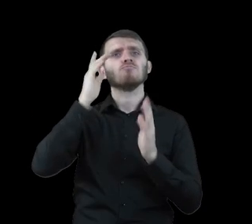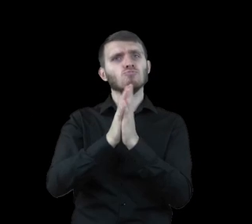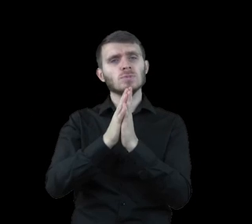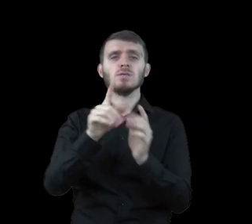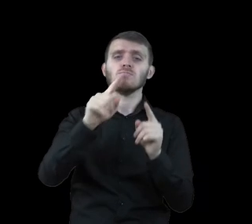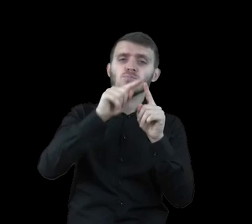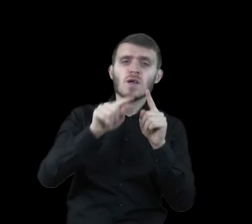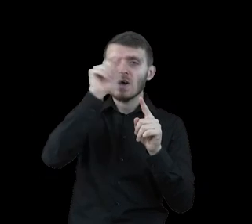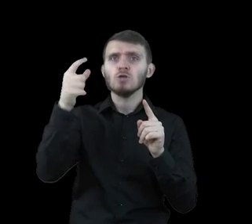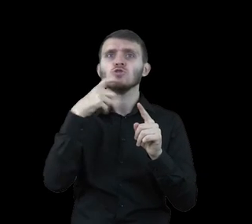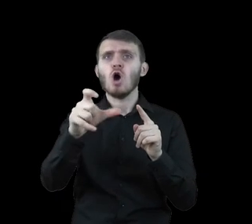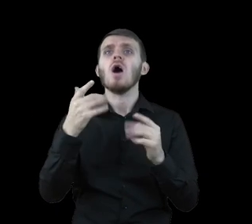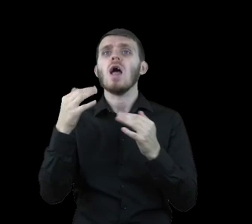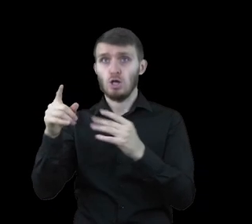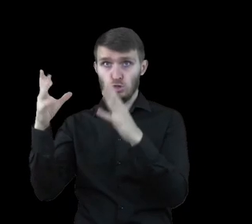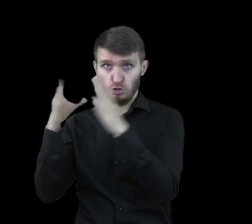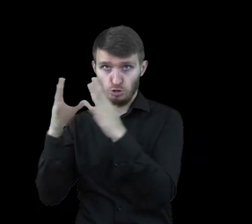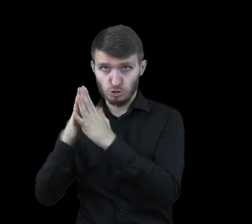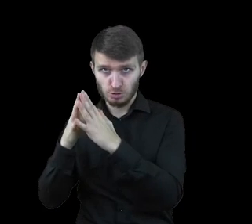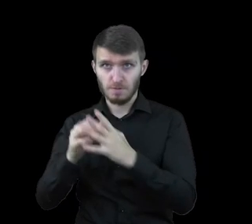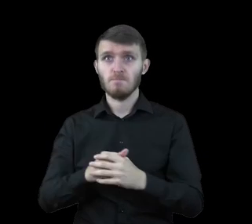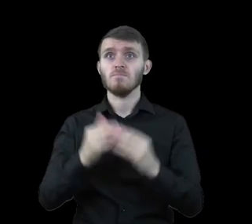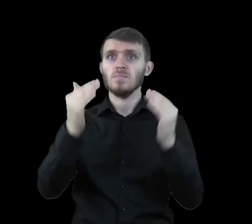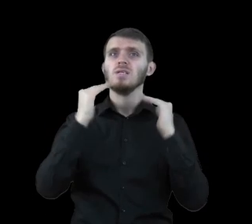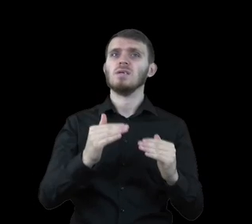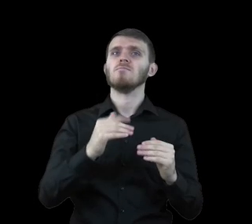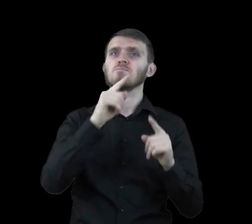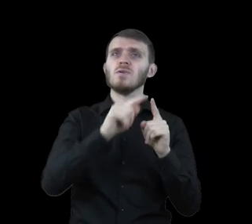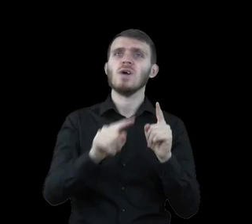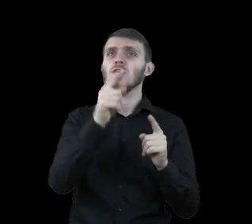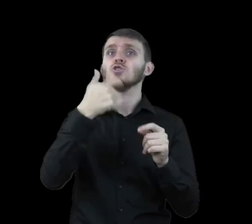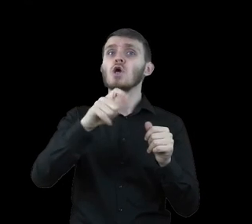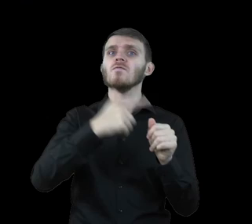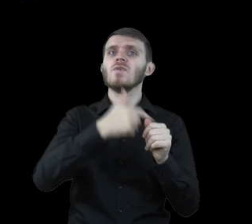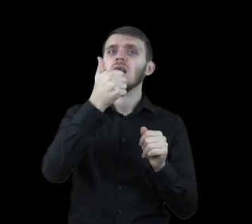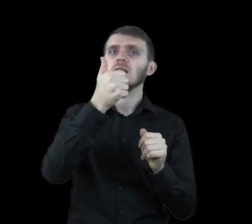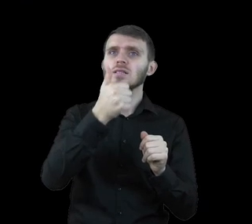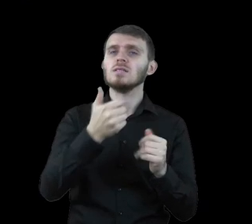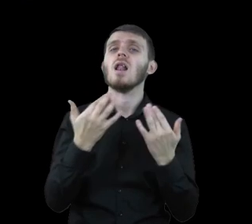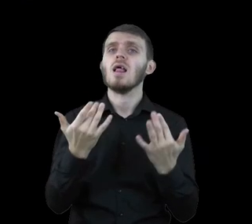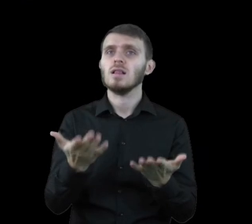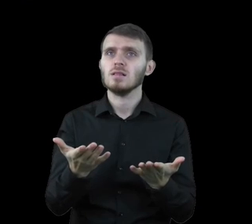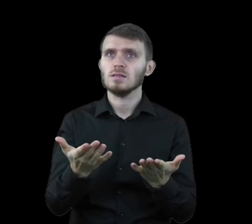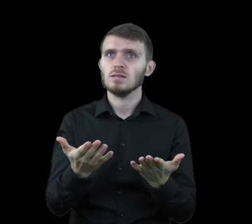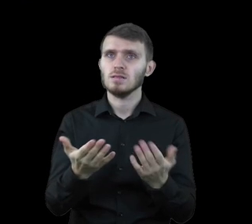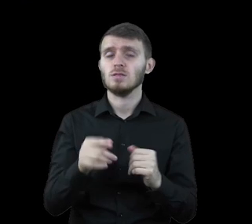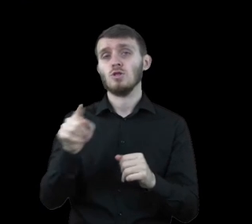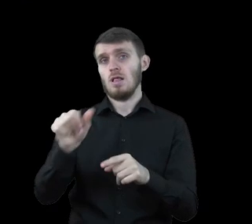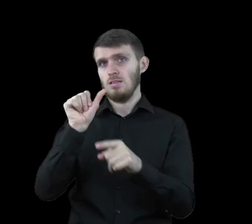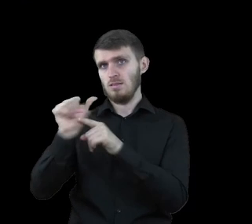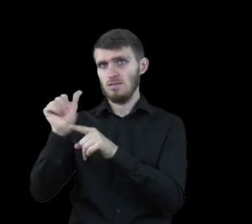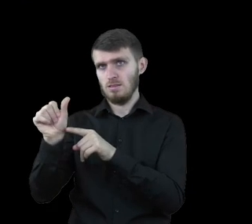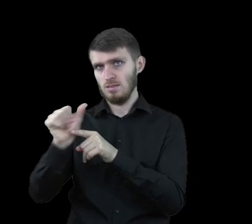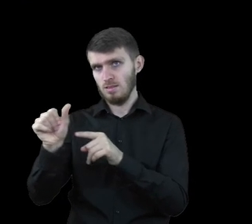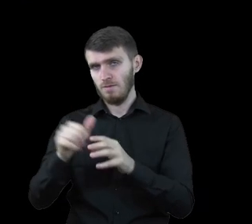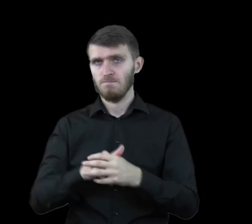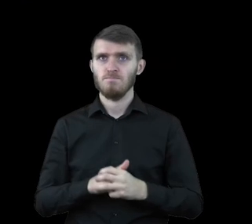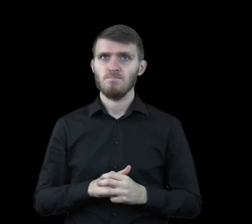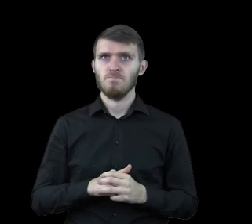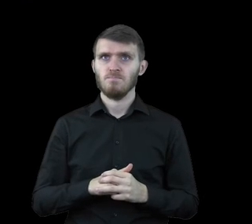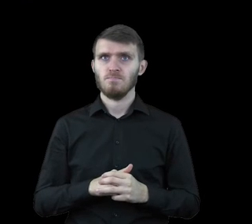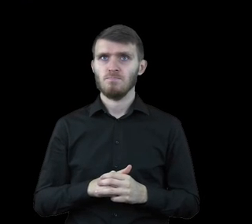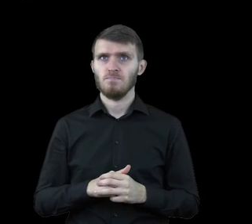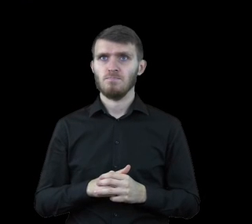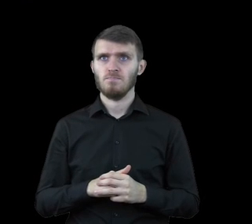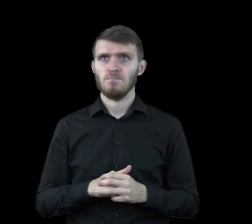a pierwiastek ze 121 wynosi 11. Czyli tutaj mamy pierwiastek ze